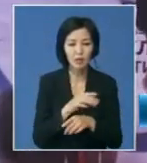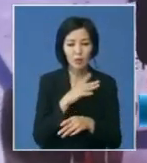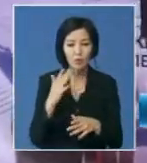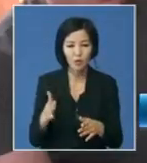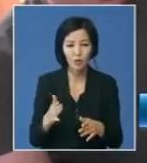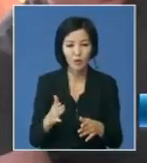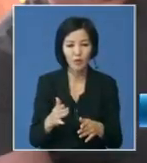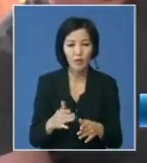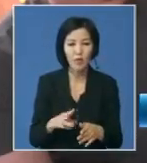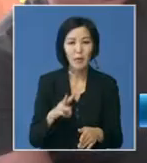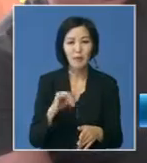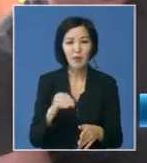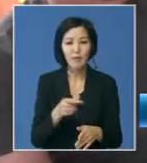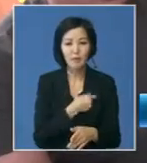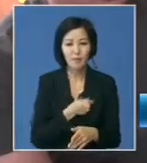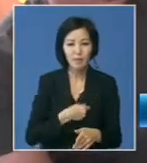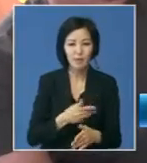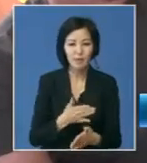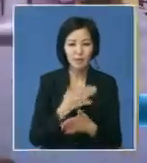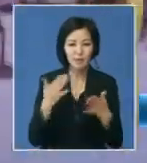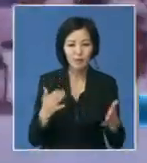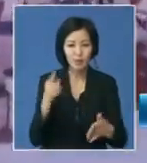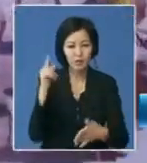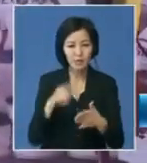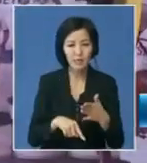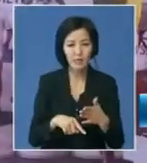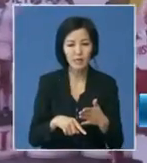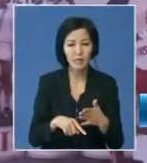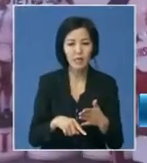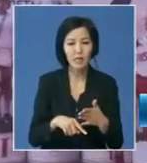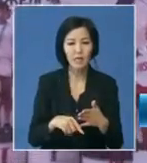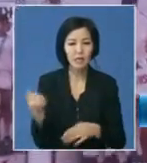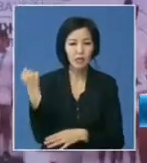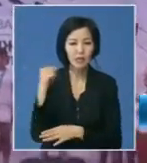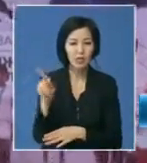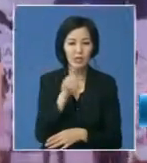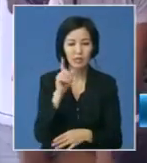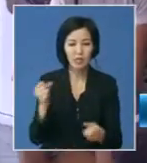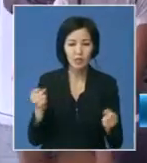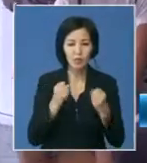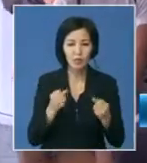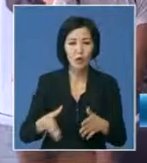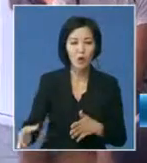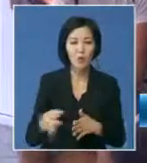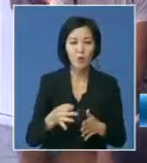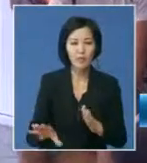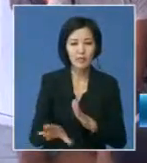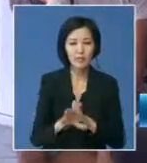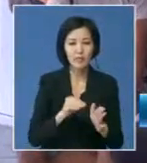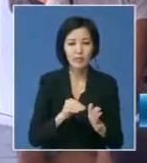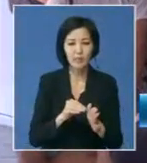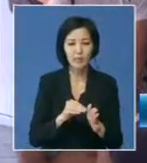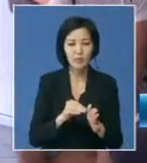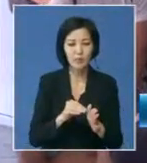Мұхамедиев. Оның болашағына бапкерлер үлкен үмітпен қарайды. Өткен жылы ел біріншілігінде жеңімпаз атанған жас спортшы биыл да облыстық іріктеу жарысынан сүрінбей